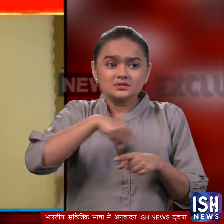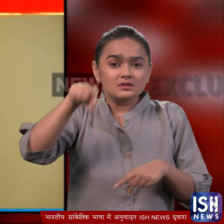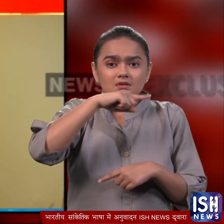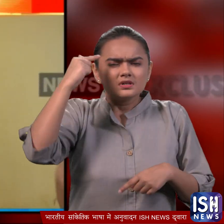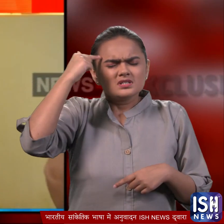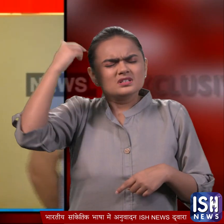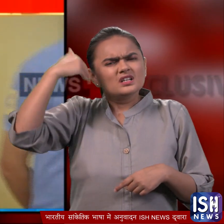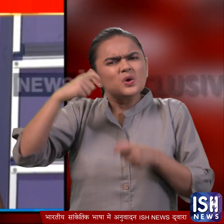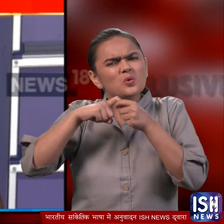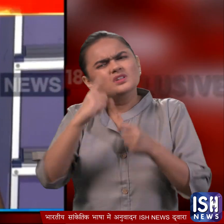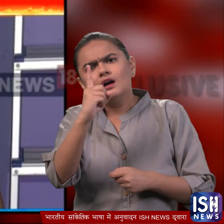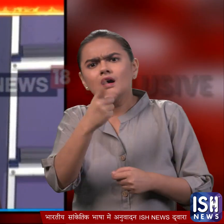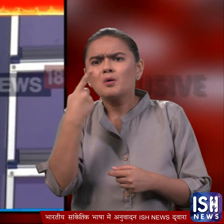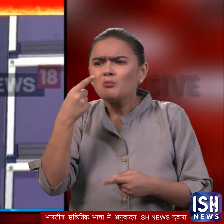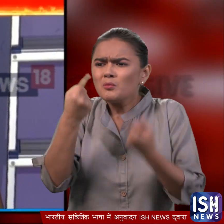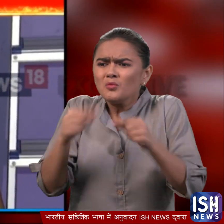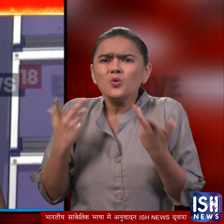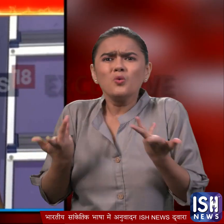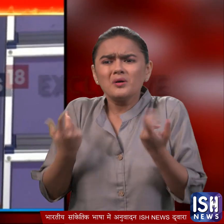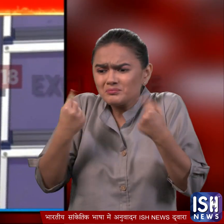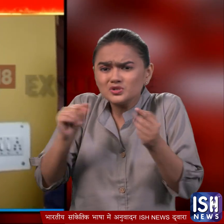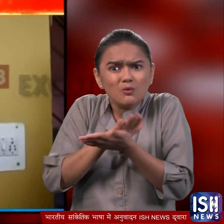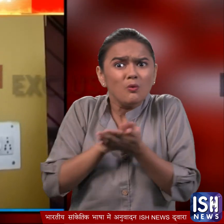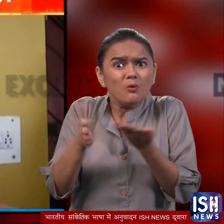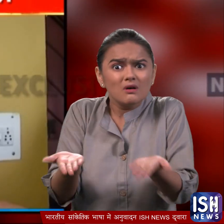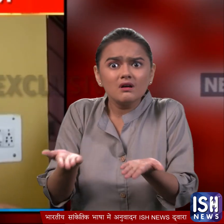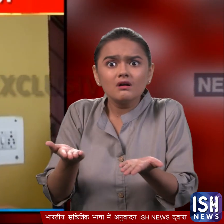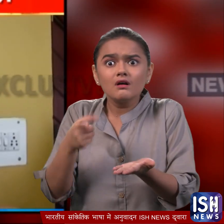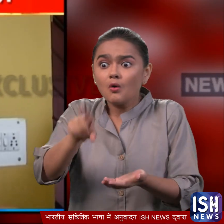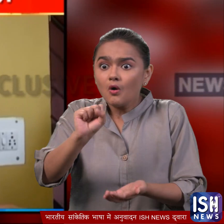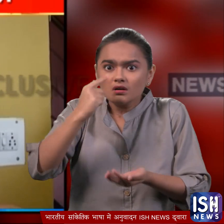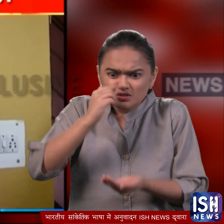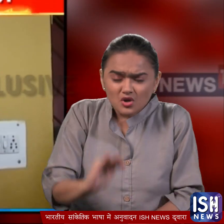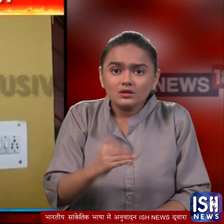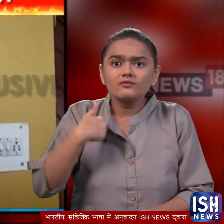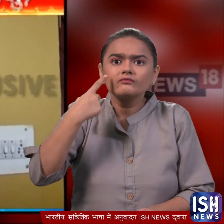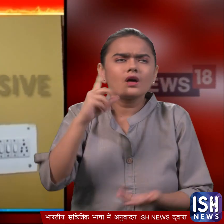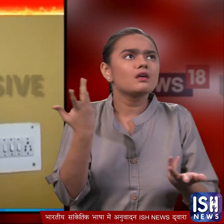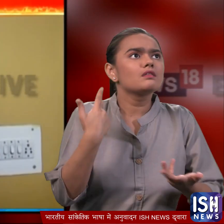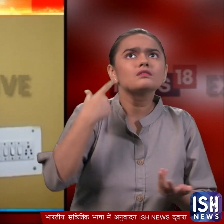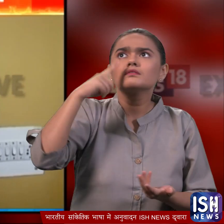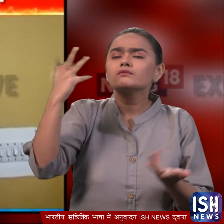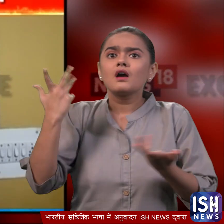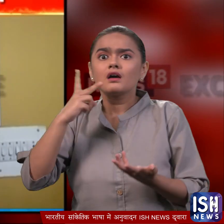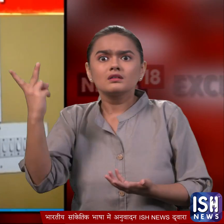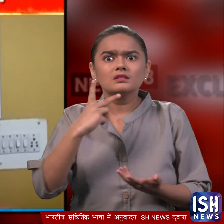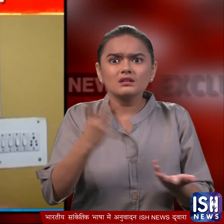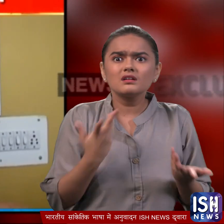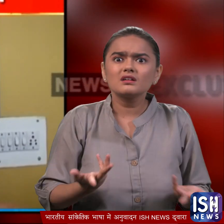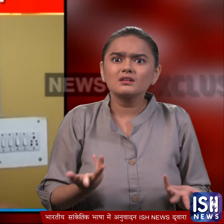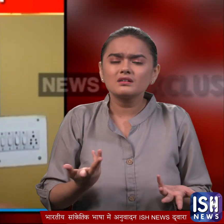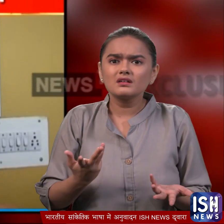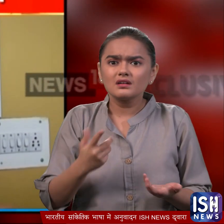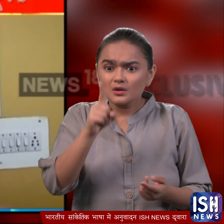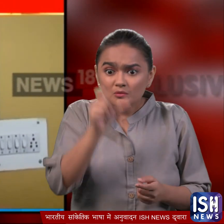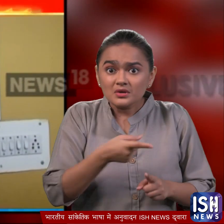और सबके मन में शायद यही सवाल है कि दीपक का कसूर क्या था। वो अपने पापा को ढूंढेगी कहां से देना है।